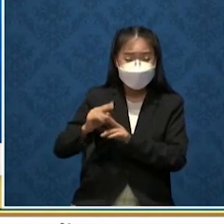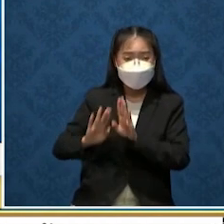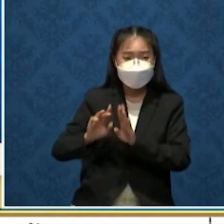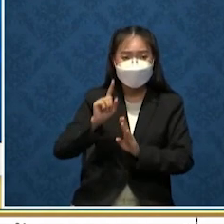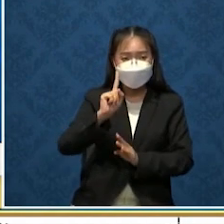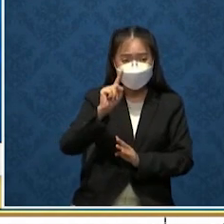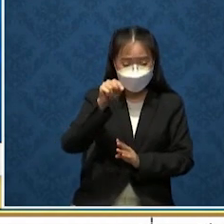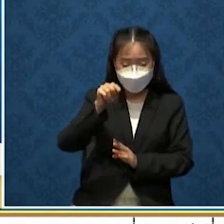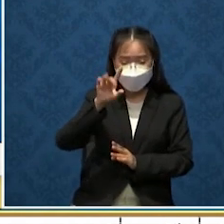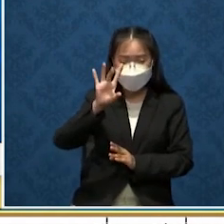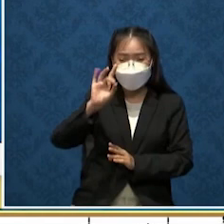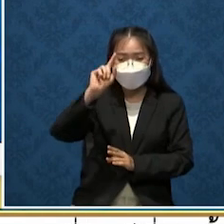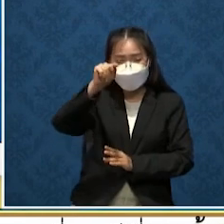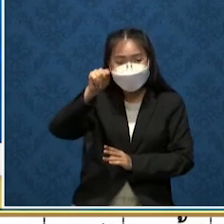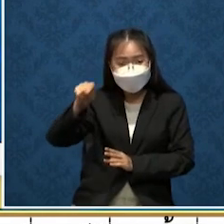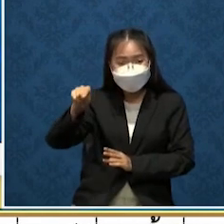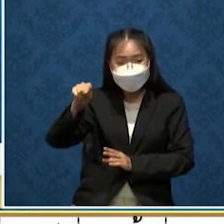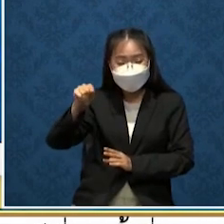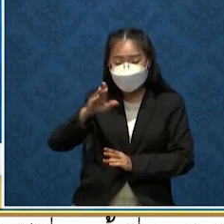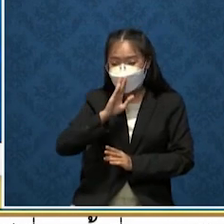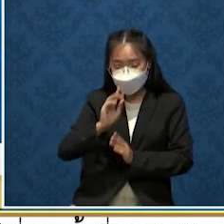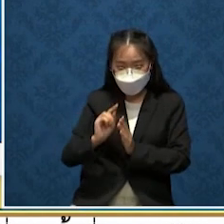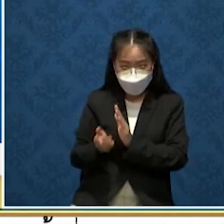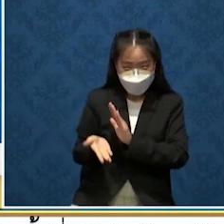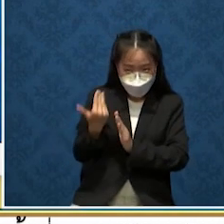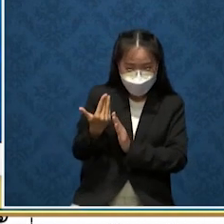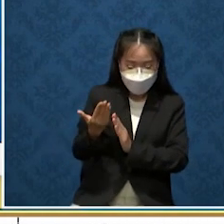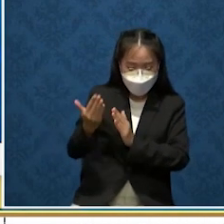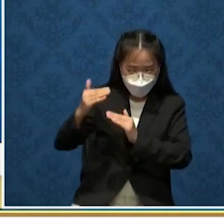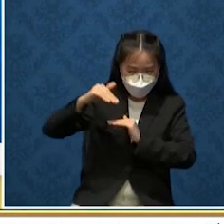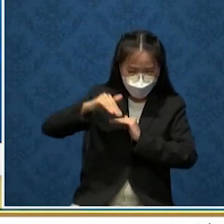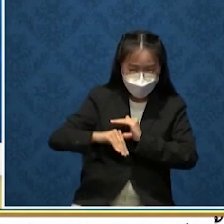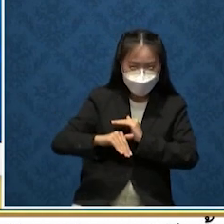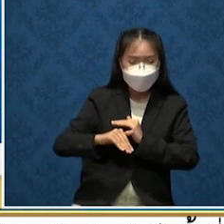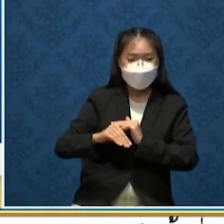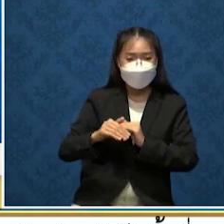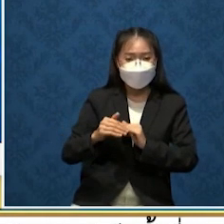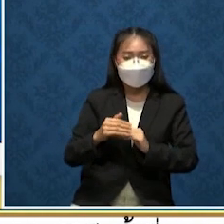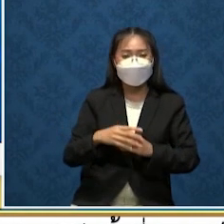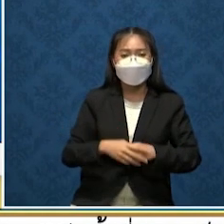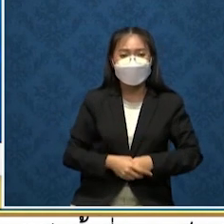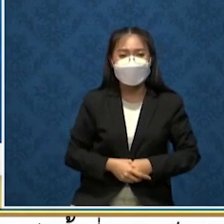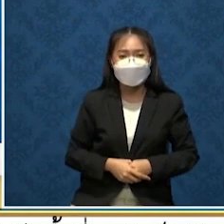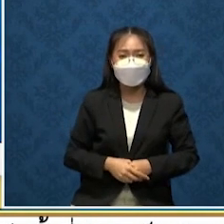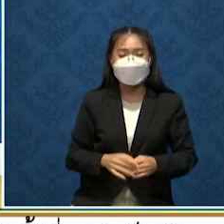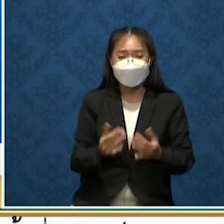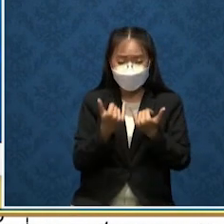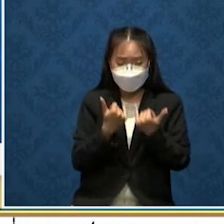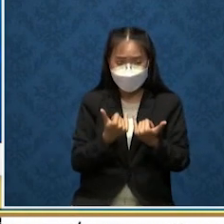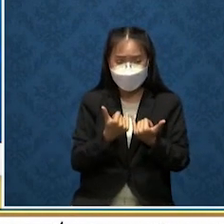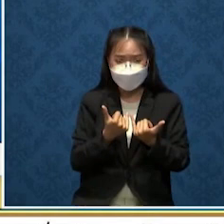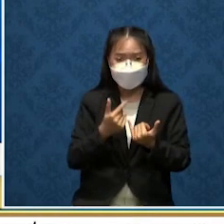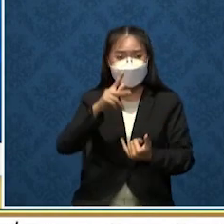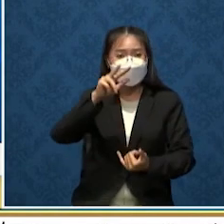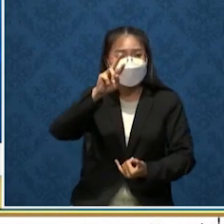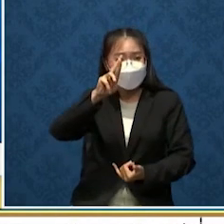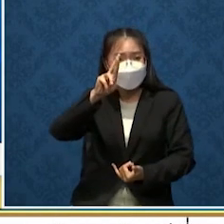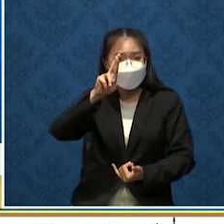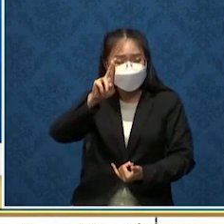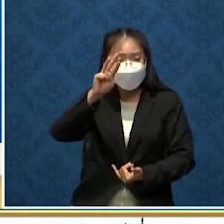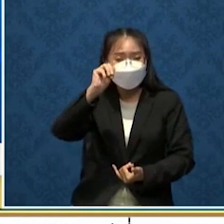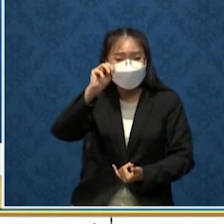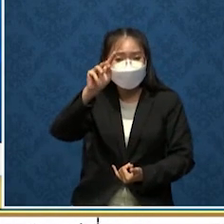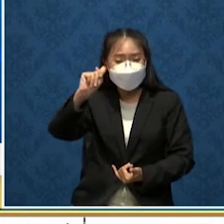ถ้าวงเงินสูงก็ลดลงมาเพราะฉะนั้นถามว่าเรื่องนี้รัฐมนตรีไม่รู้ได้ไหม